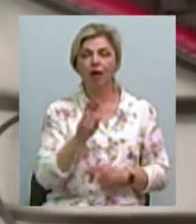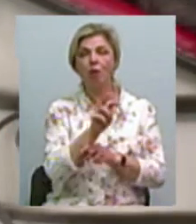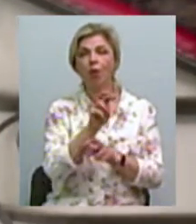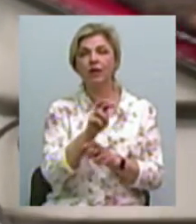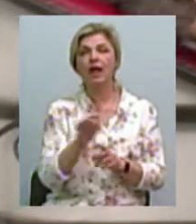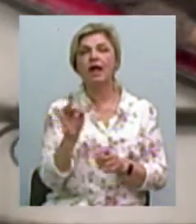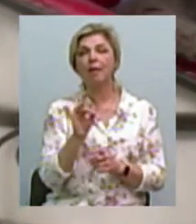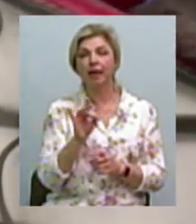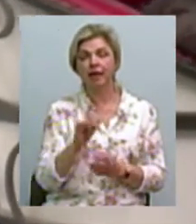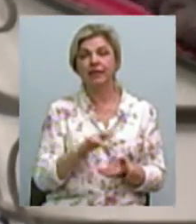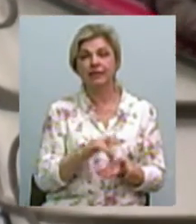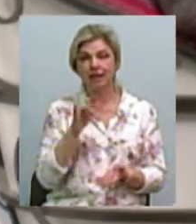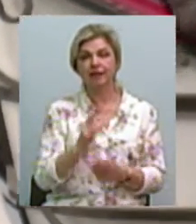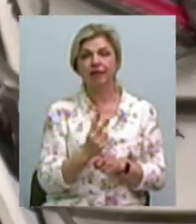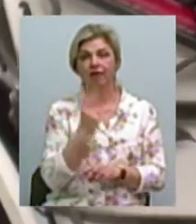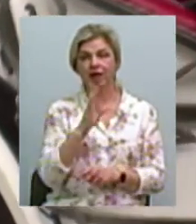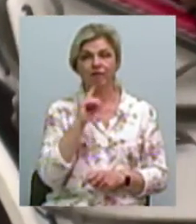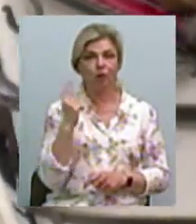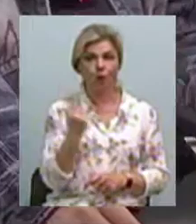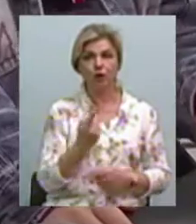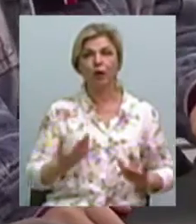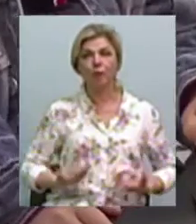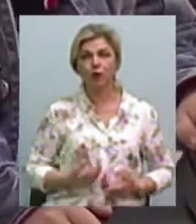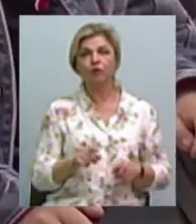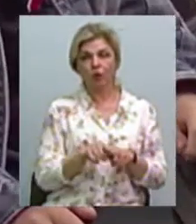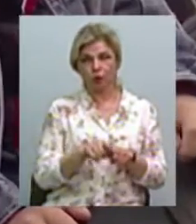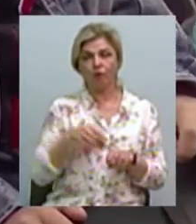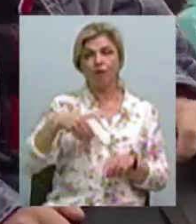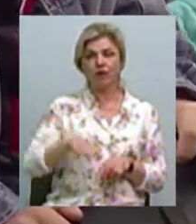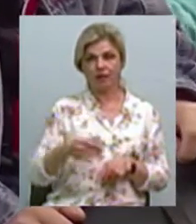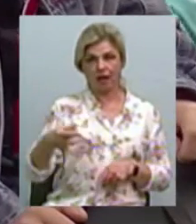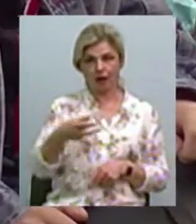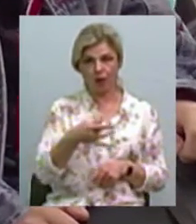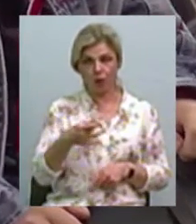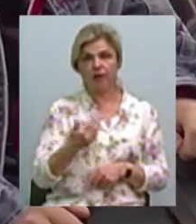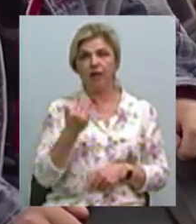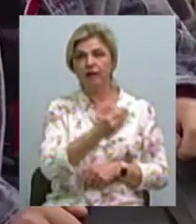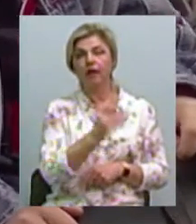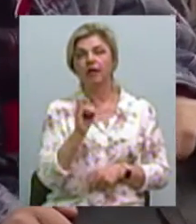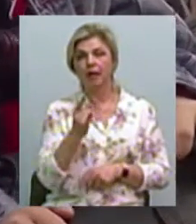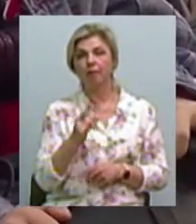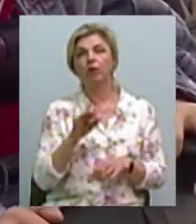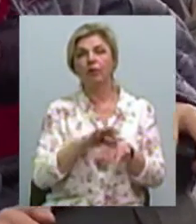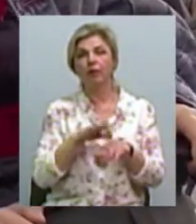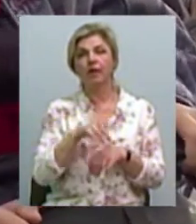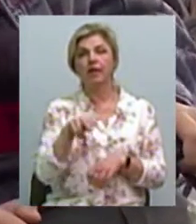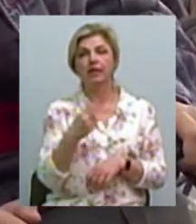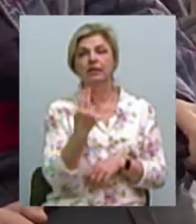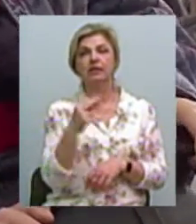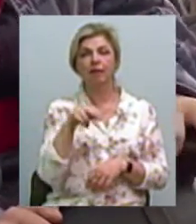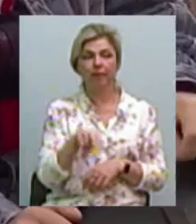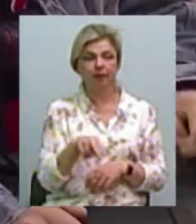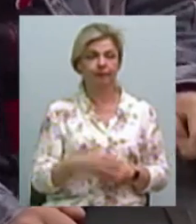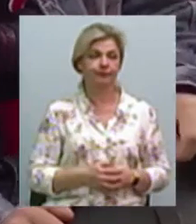центр «Мрія» два рази на рік, оскільки проживають у Вознесенському районі. Її дитині діагностовано ДЦП з пластичною